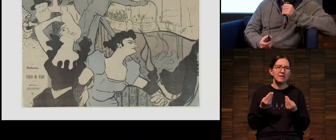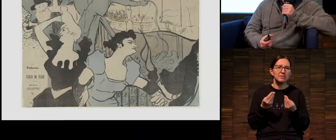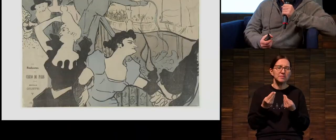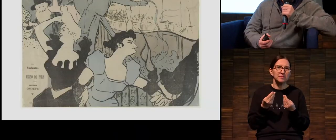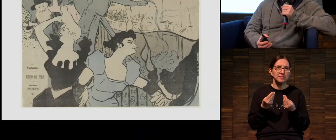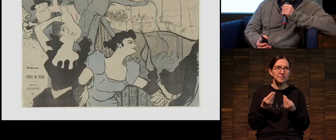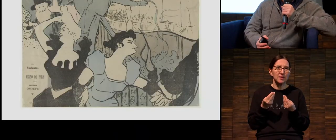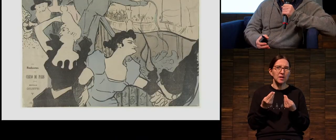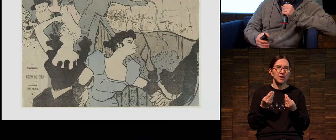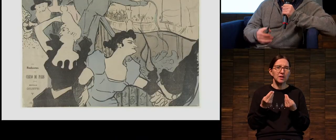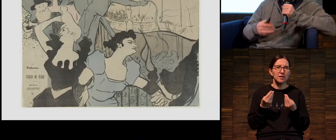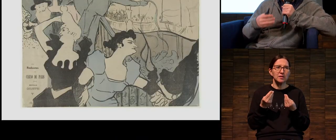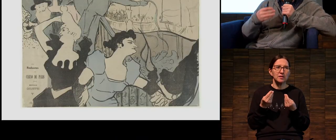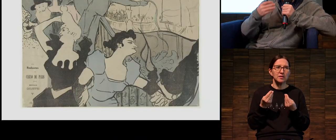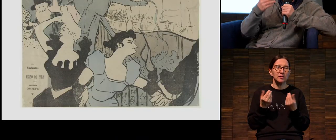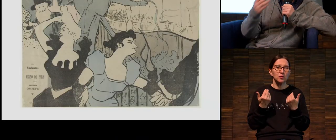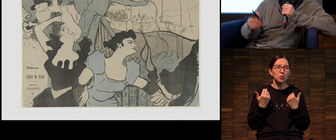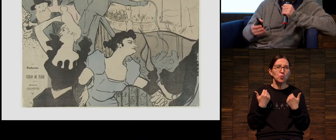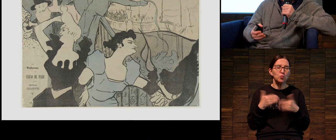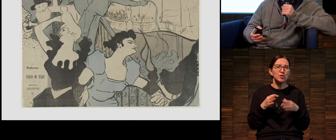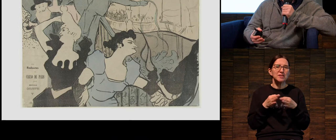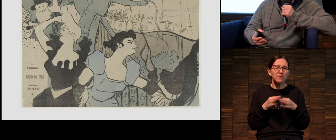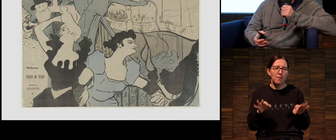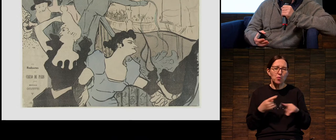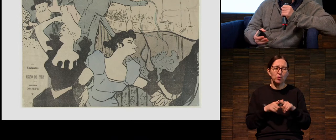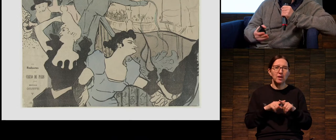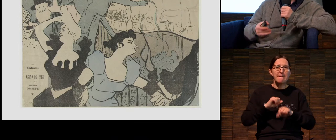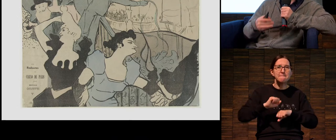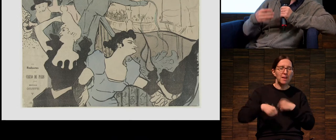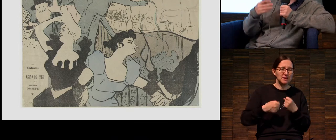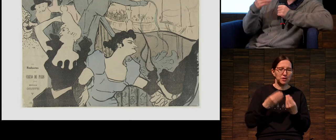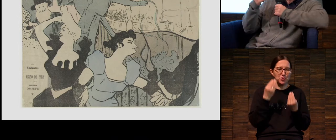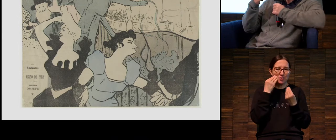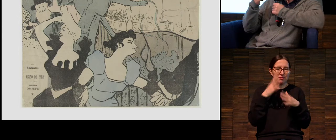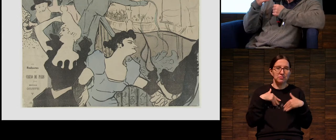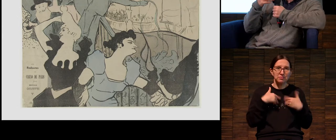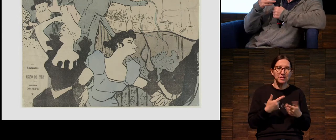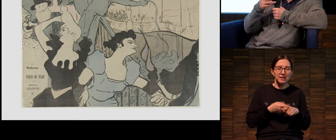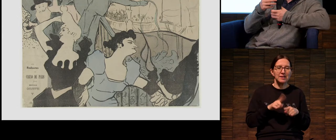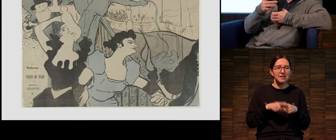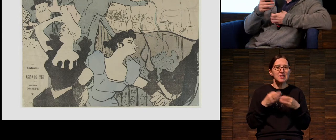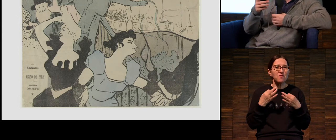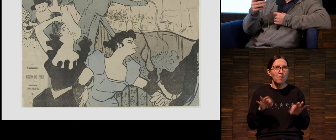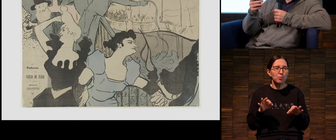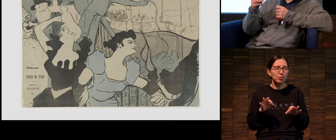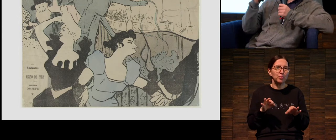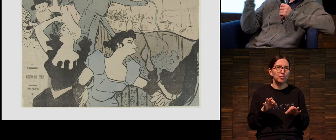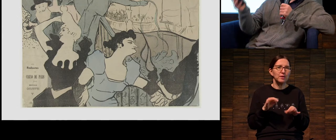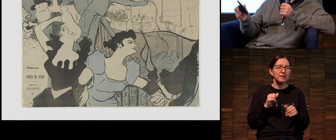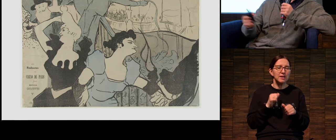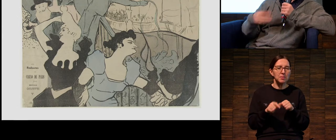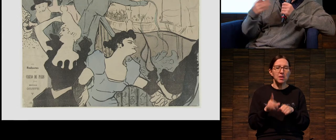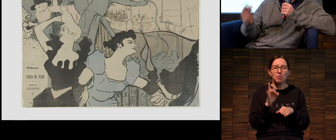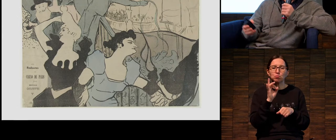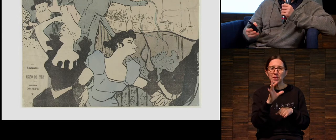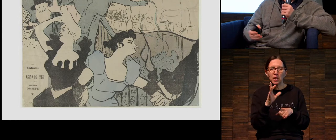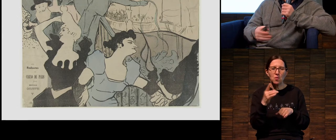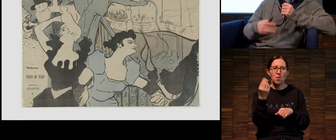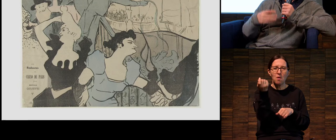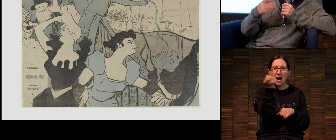уже пластическому выражению, давали свободу работы с пятном,